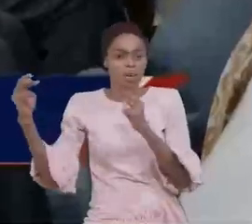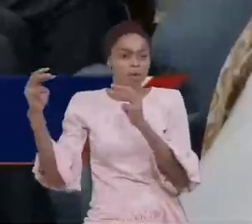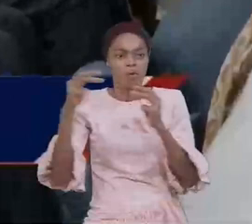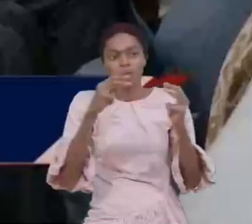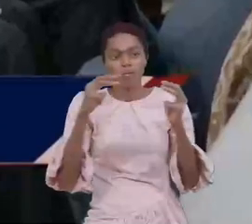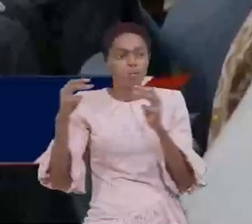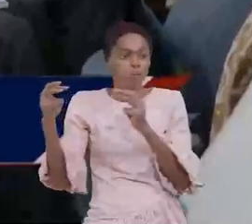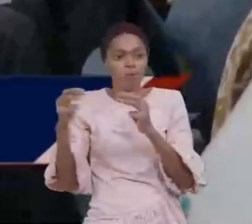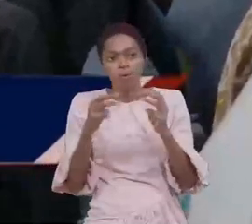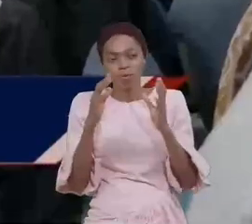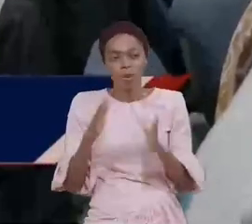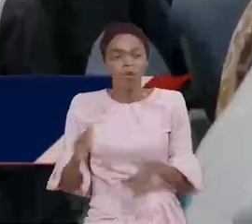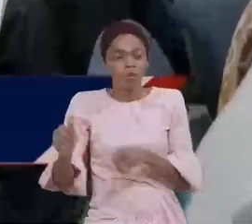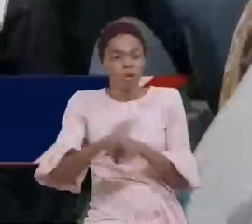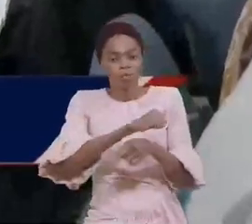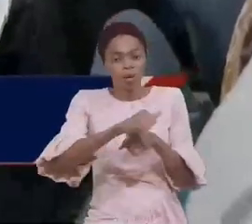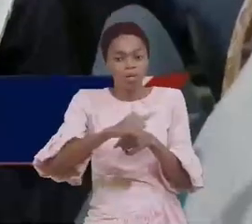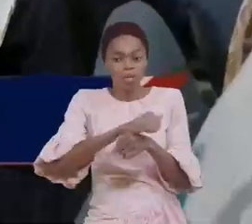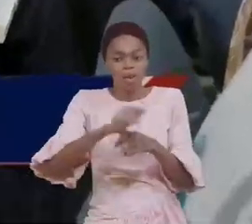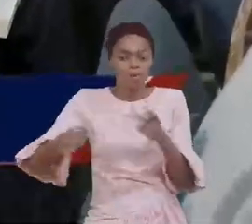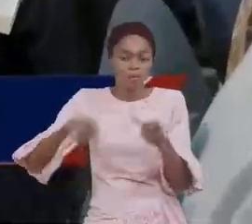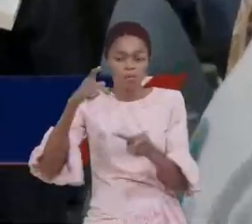triompha des guerriers.